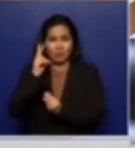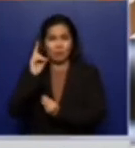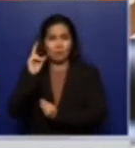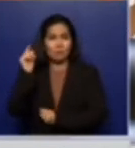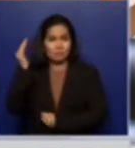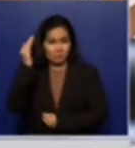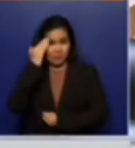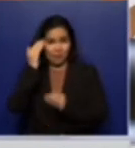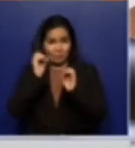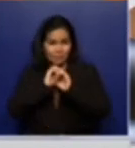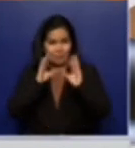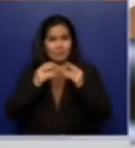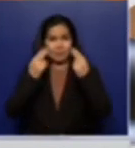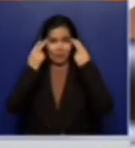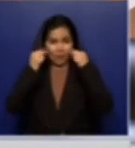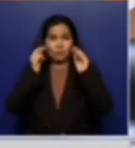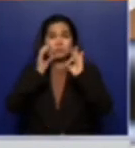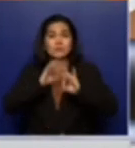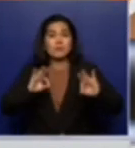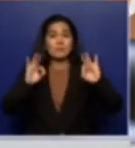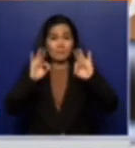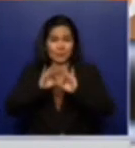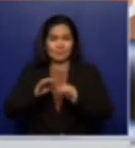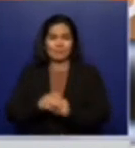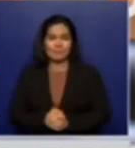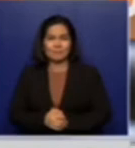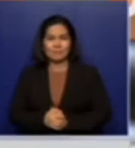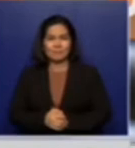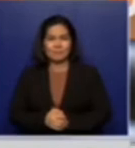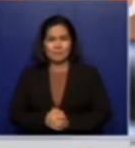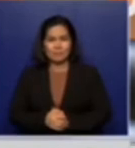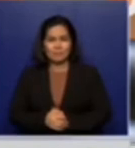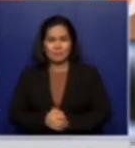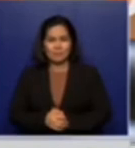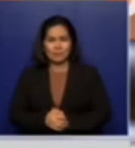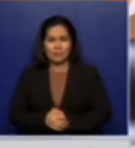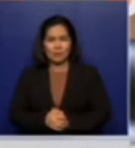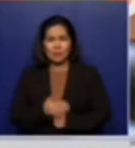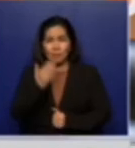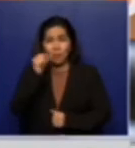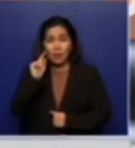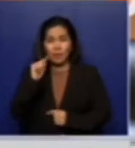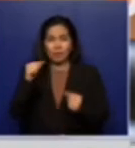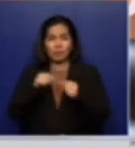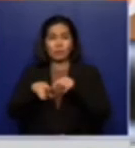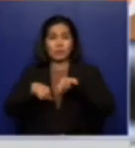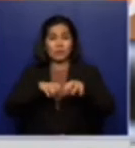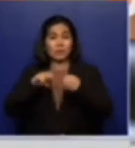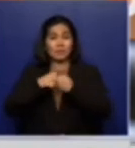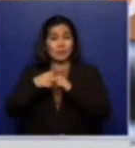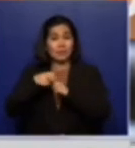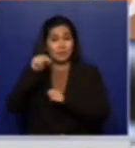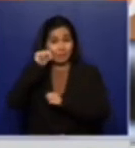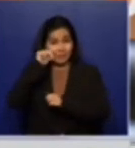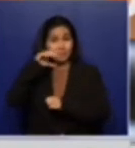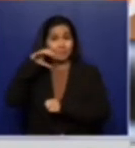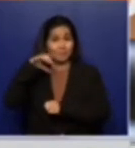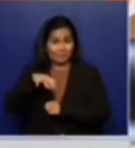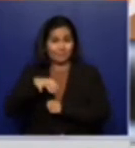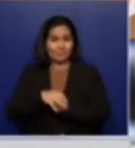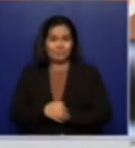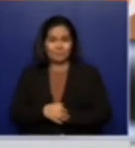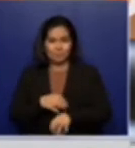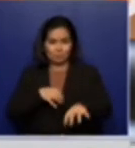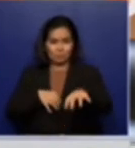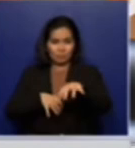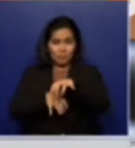าท่านนายกมีความจำเป็นที่ท่านจะต้องเพราะว่าสำนักงานทรัพยากรบริหารน้ำนี่นะครับขึ้นกับ